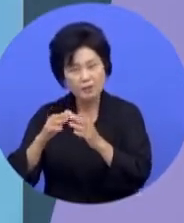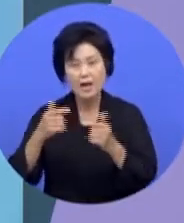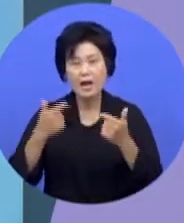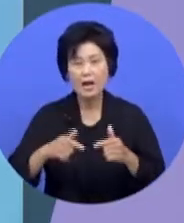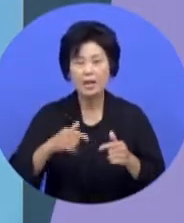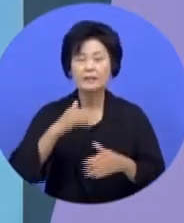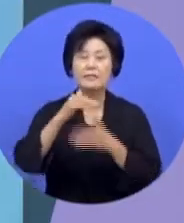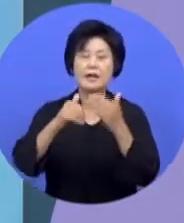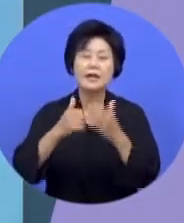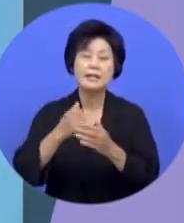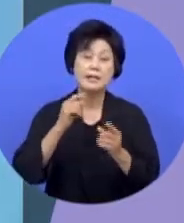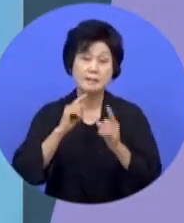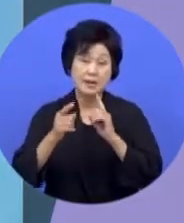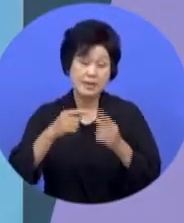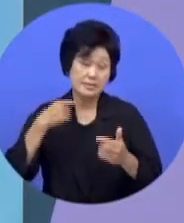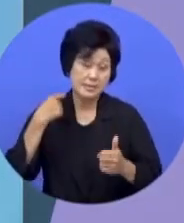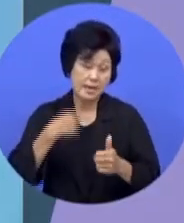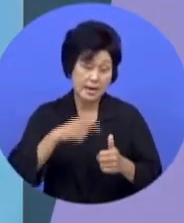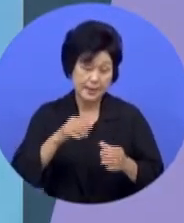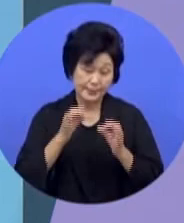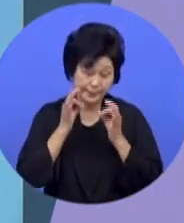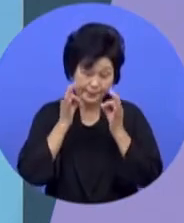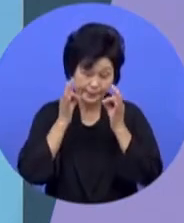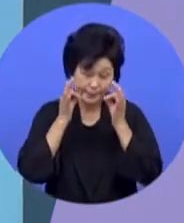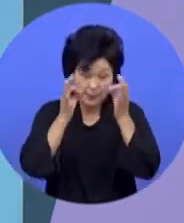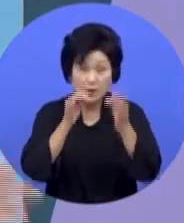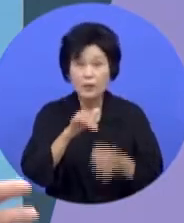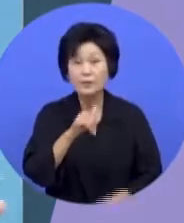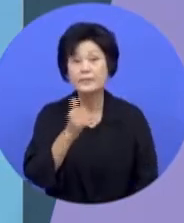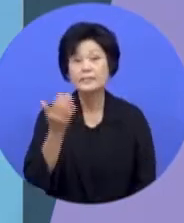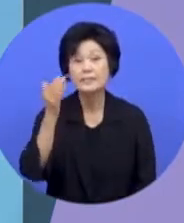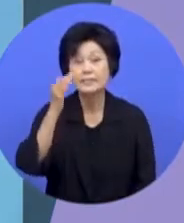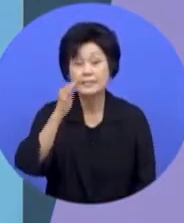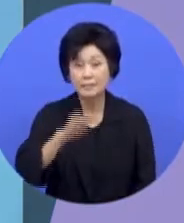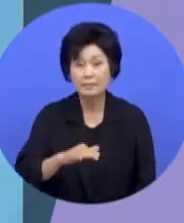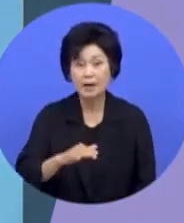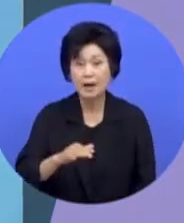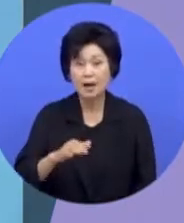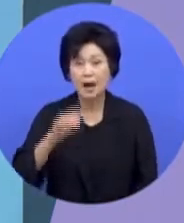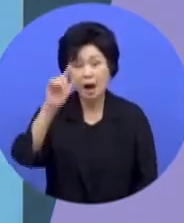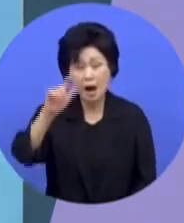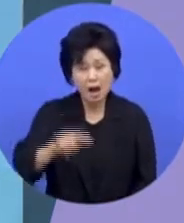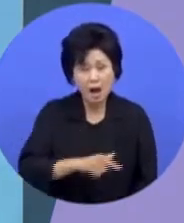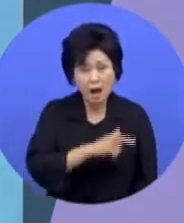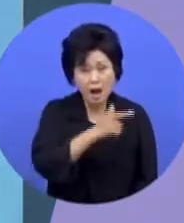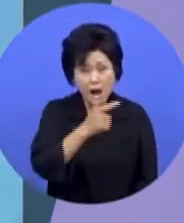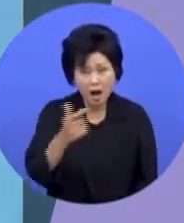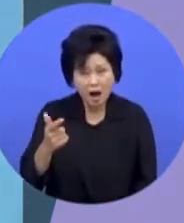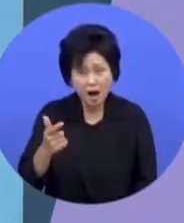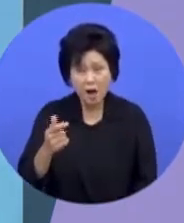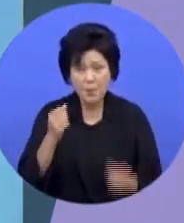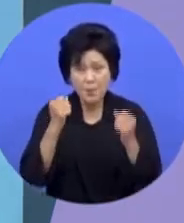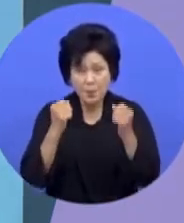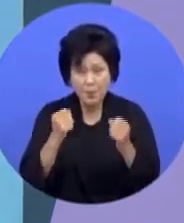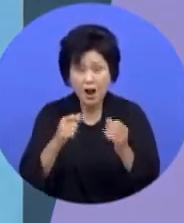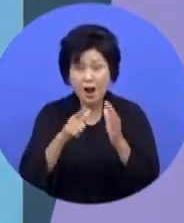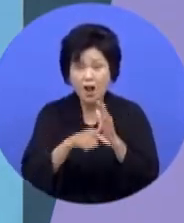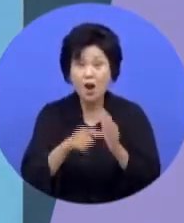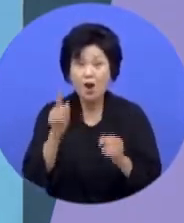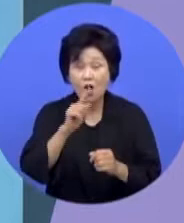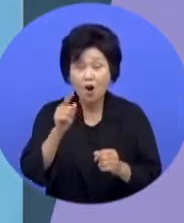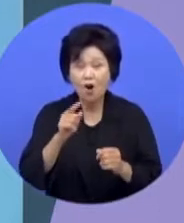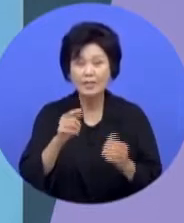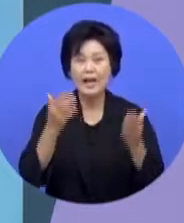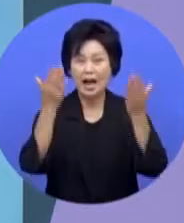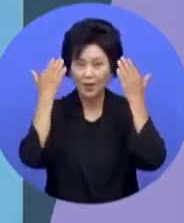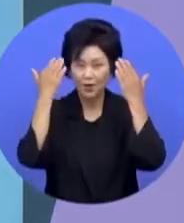말씀을 가르치려고 하고 애쓰지만 확실히 아이들이 더 많은 있는 자리가 사실 학교잖아요. 그렇죠. 정말 믿음은 들음에서